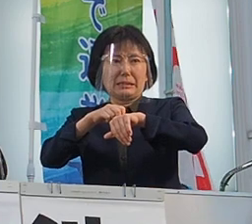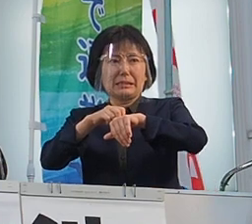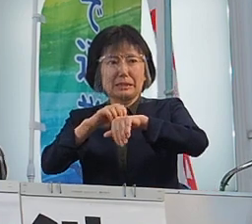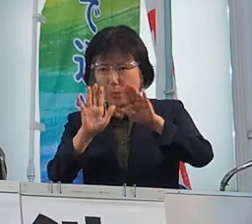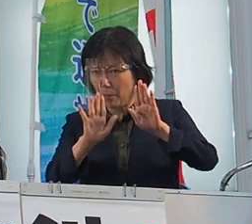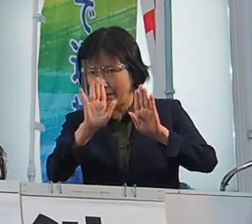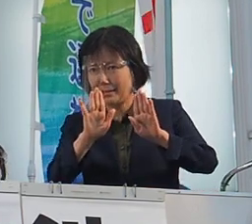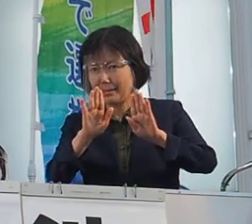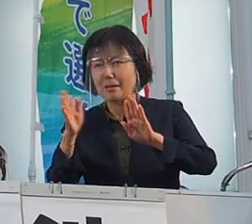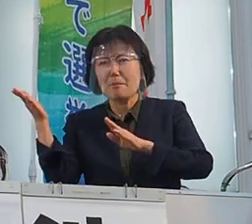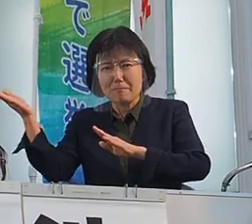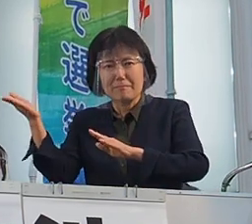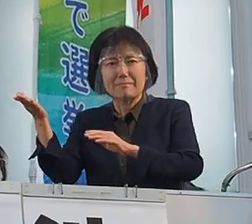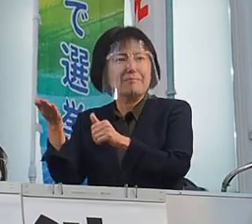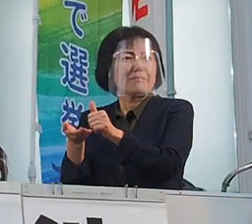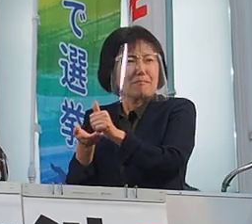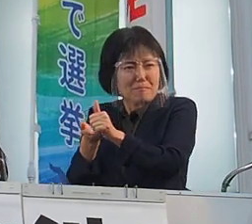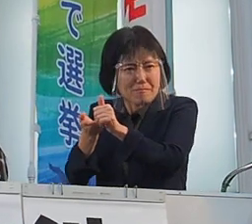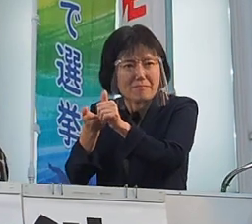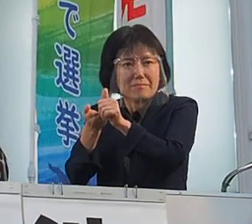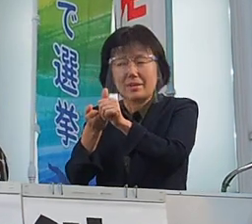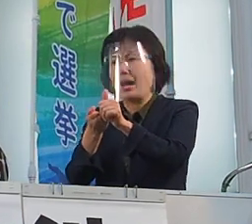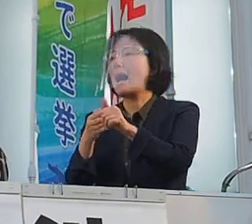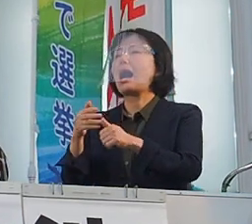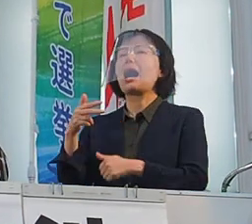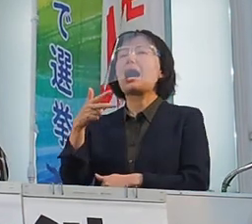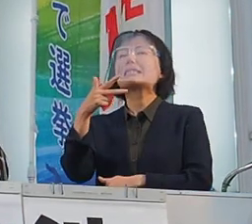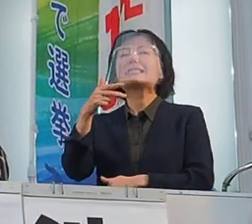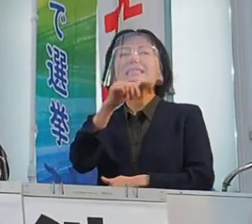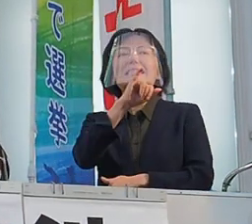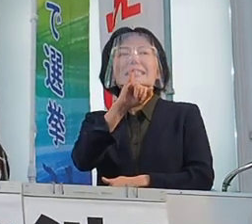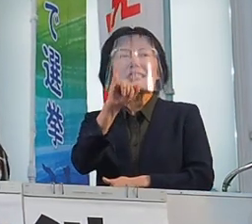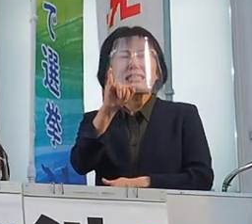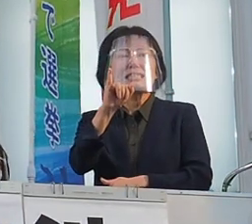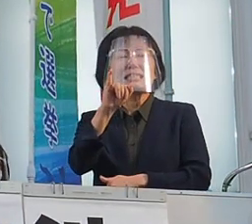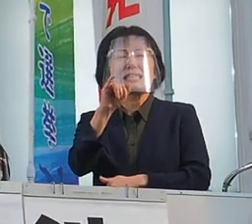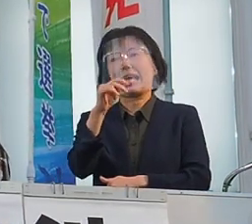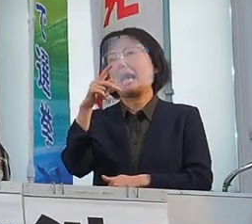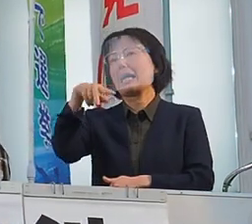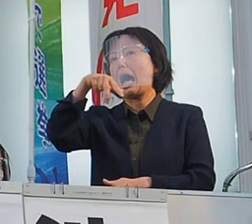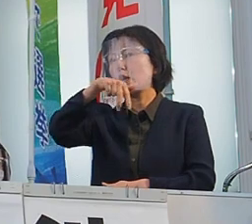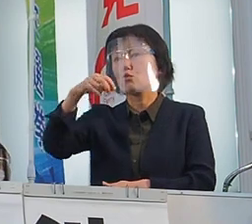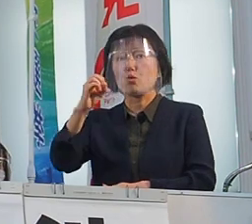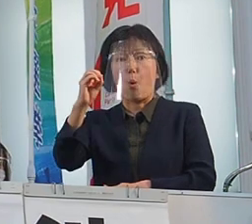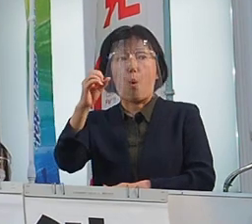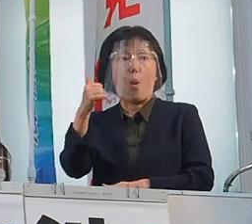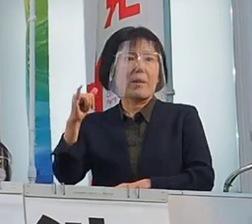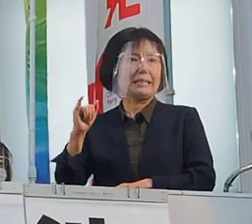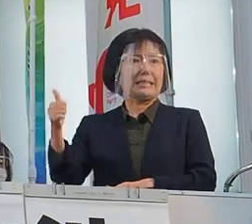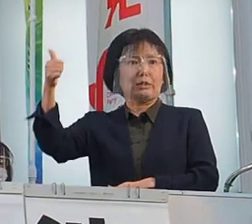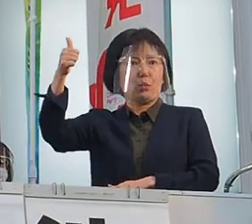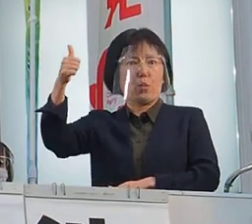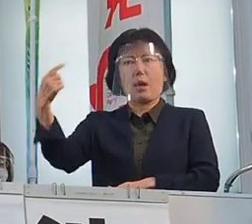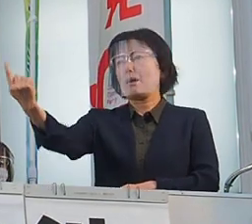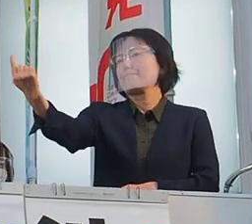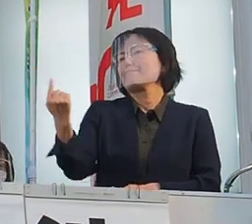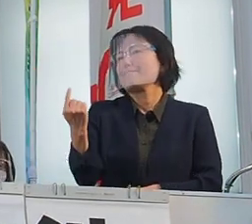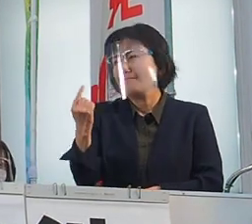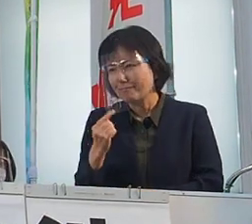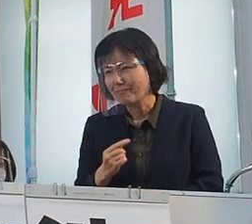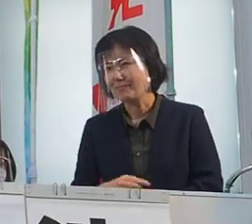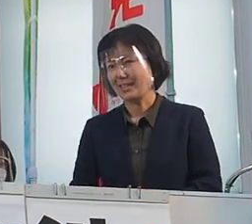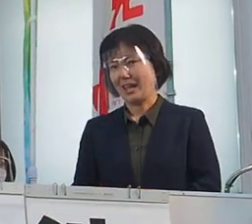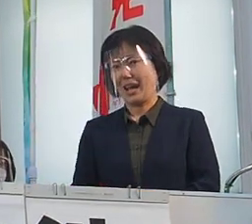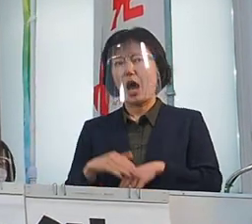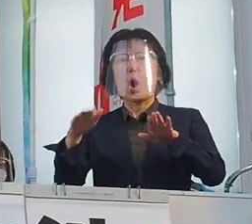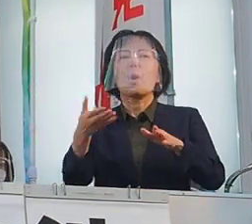候補、何としてもと志位和夫委員長が応援に駆けつけています。この場所をお借りいたしまして